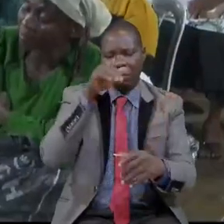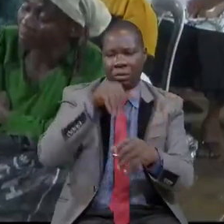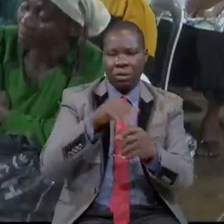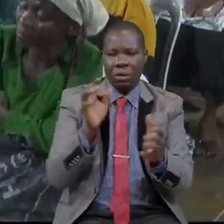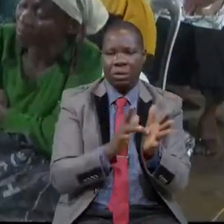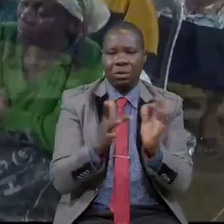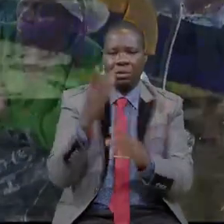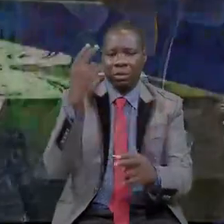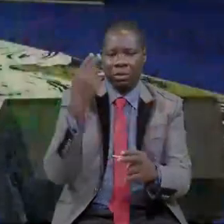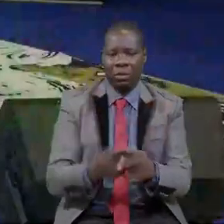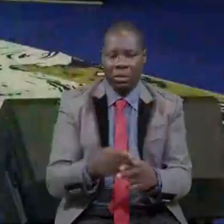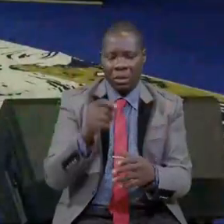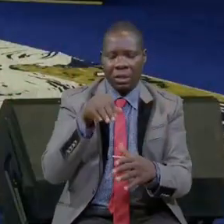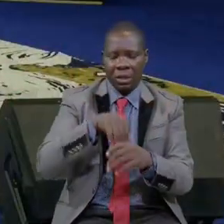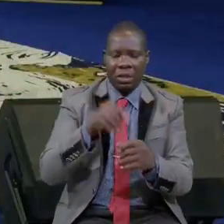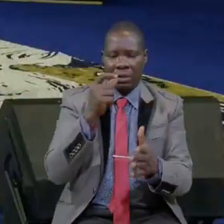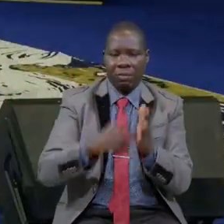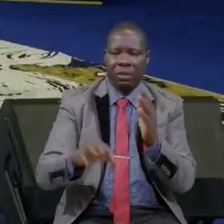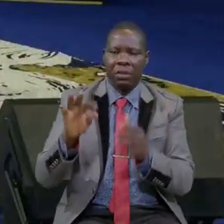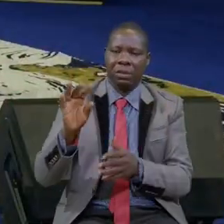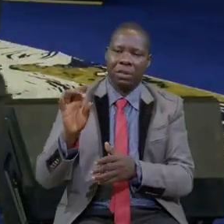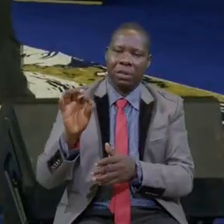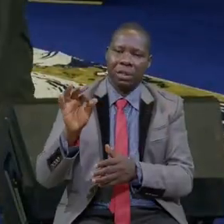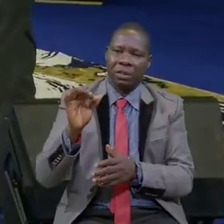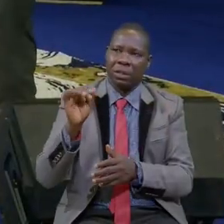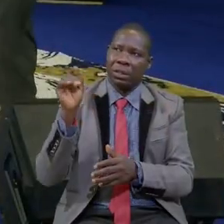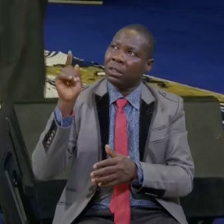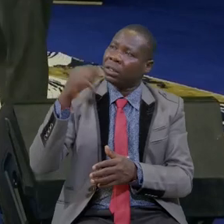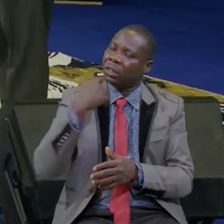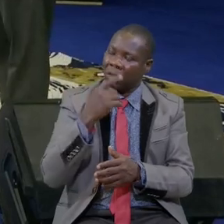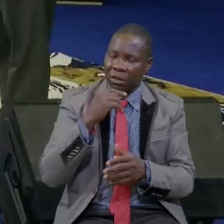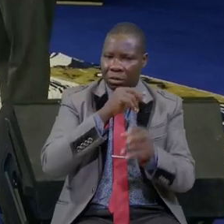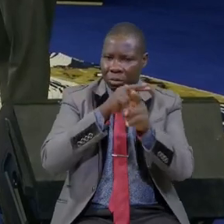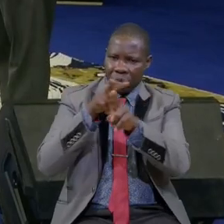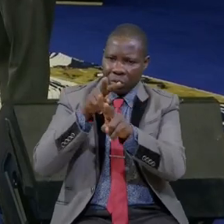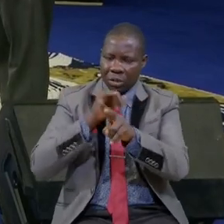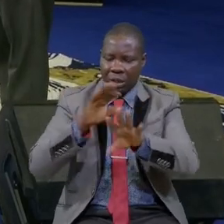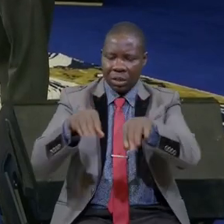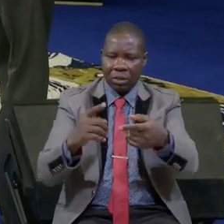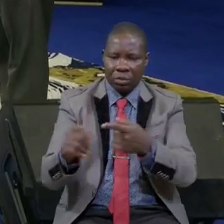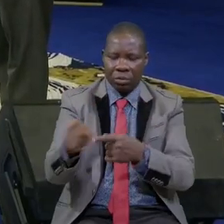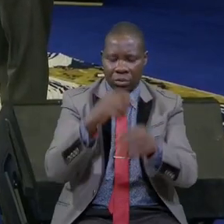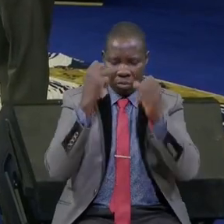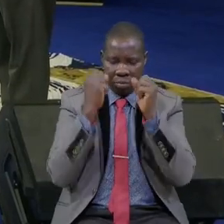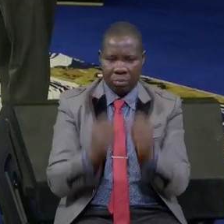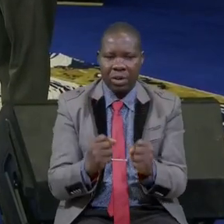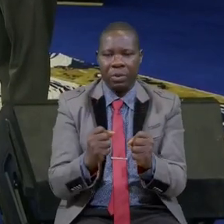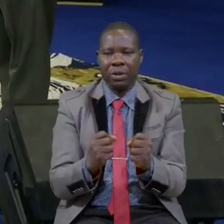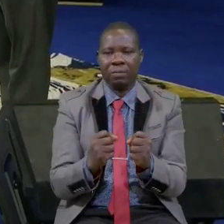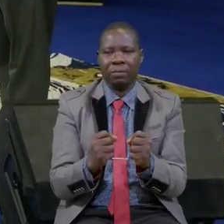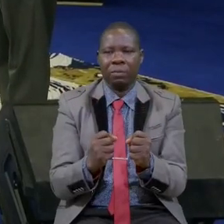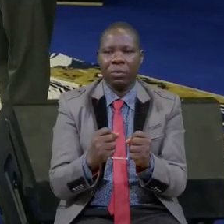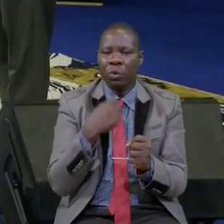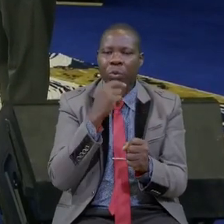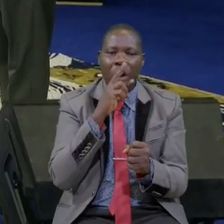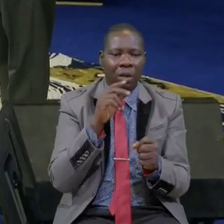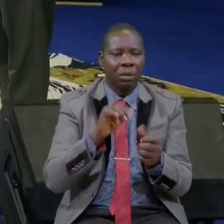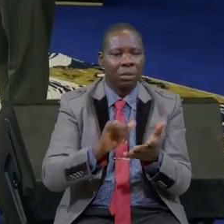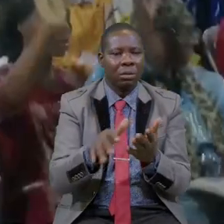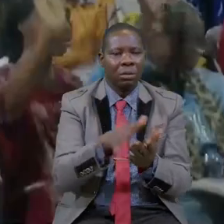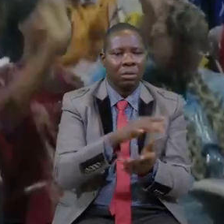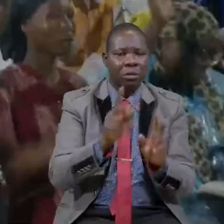le verset 19. Verset 19, voici, je vous ai donné le pouvoir. Qui sont ces